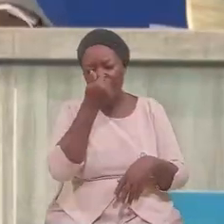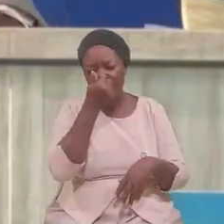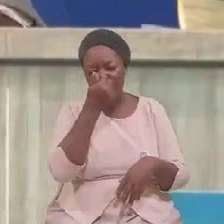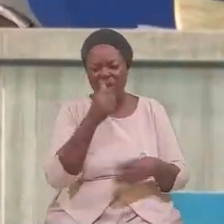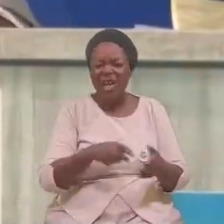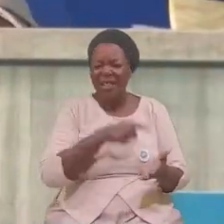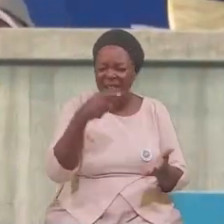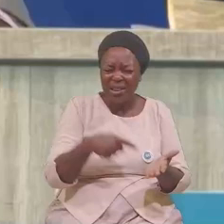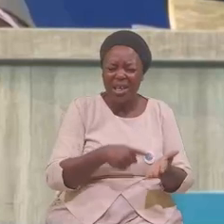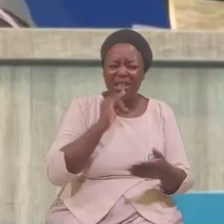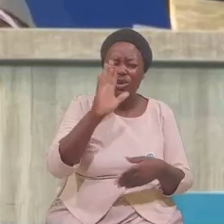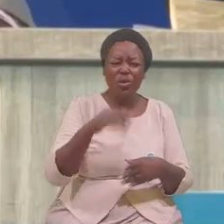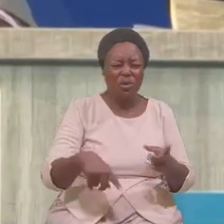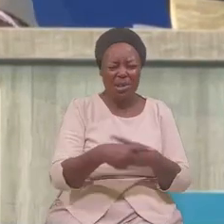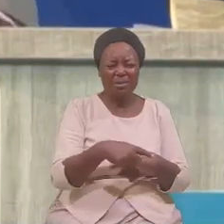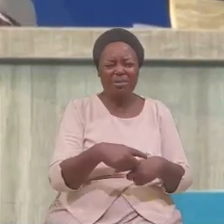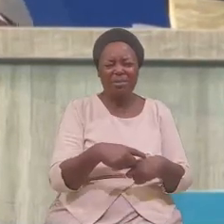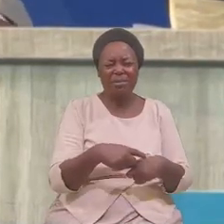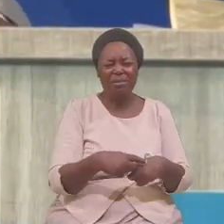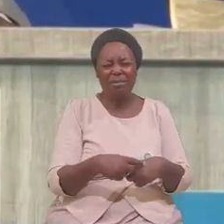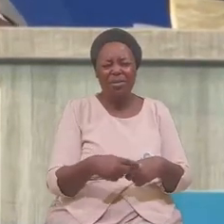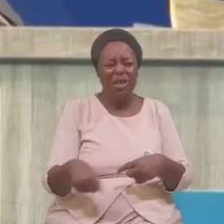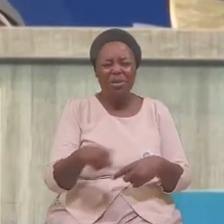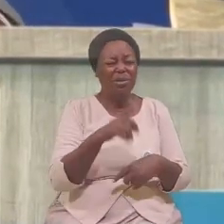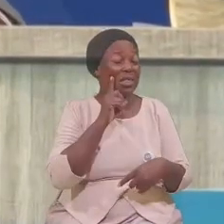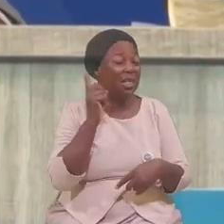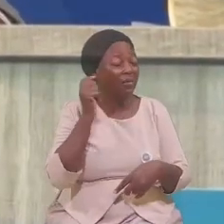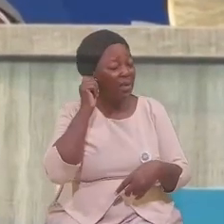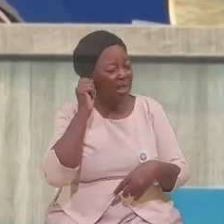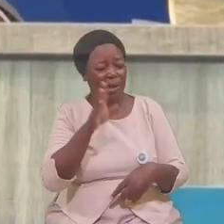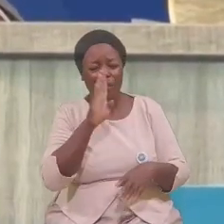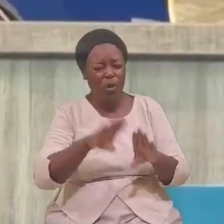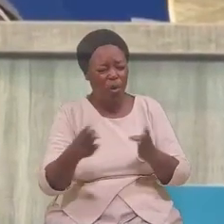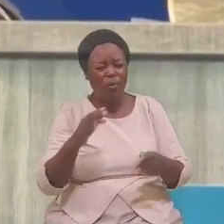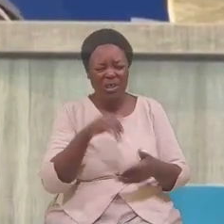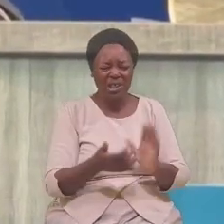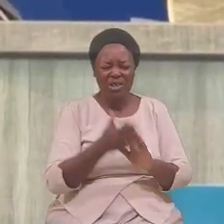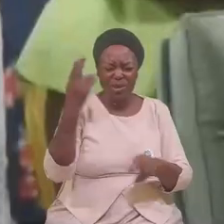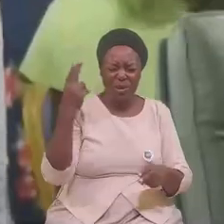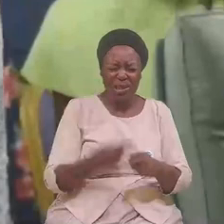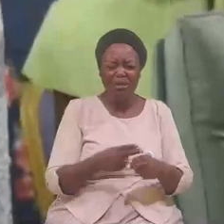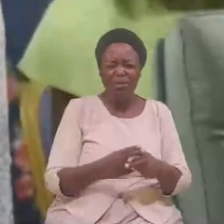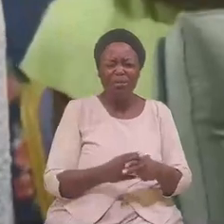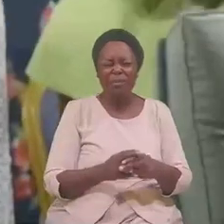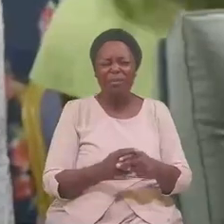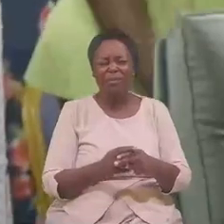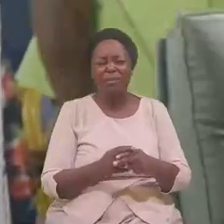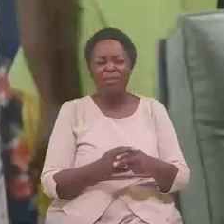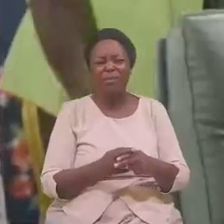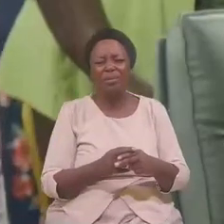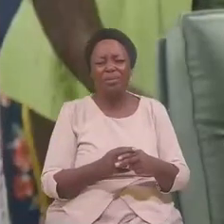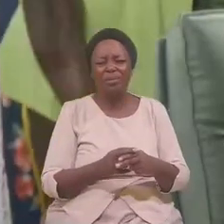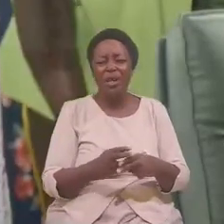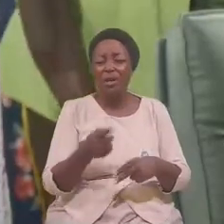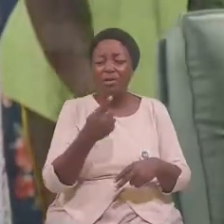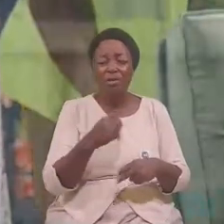voici votre jour. Que ces oreilles sourdes s'ouvrent au nom de Jésus. Que ces langues muettes